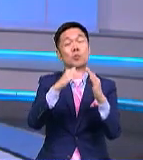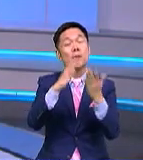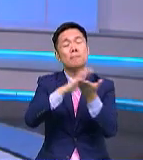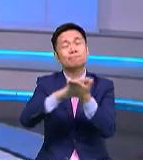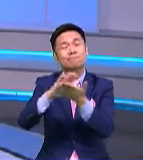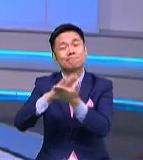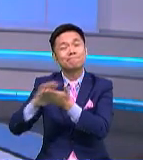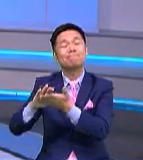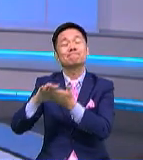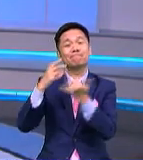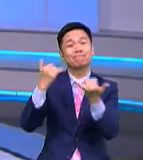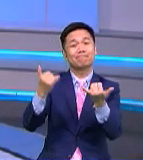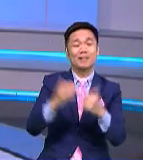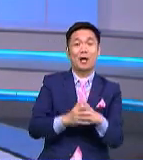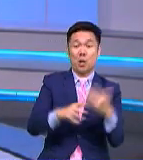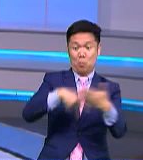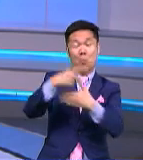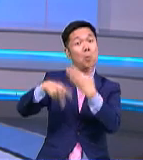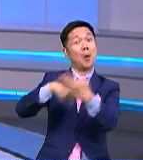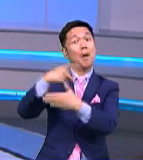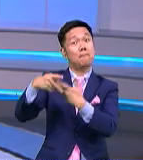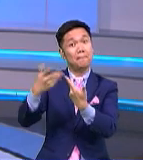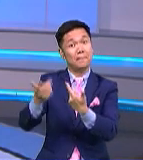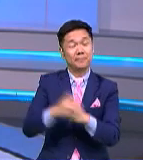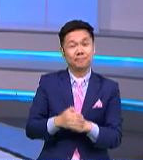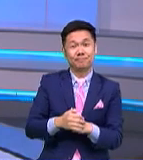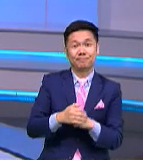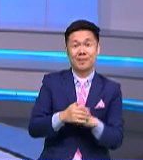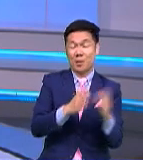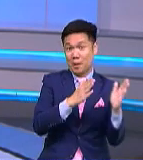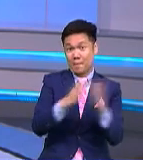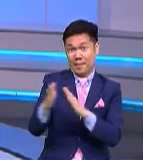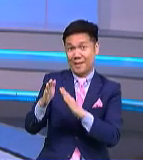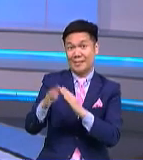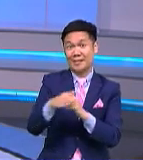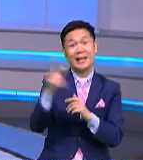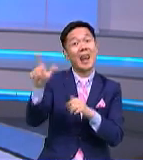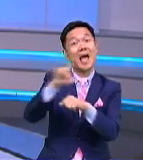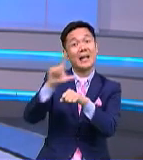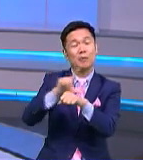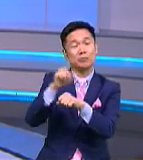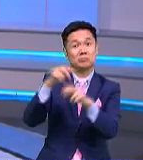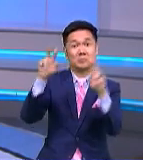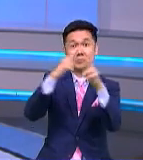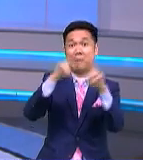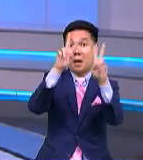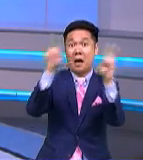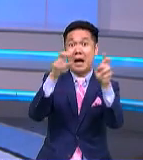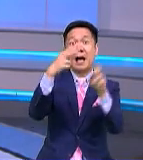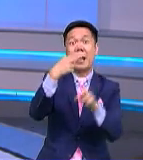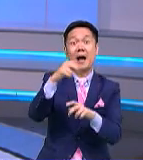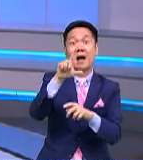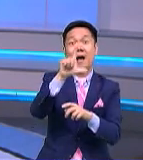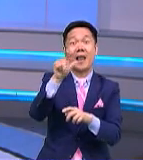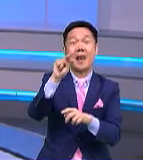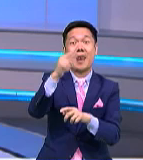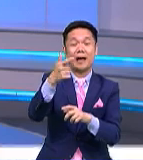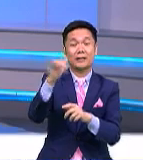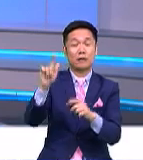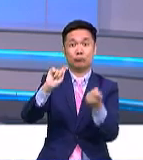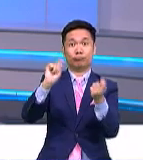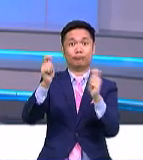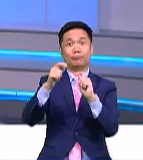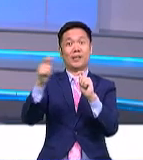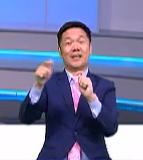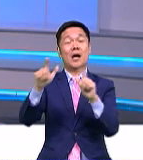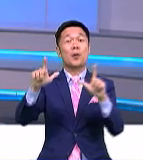yang diketengahkan melalui inisiatif Pelan Hala Tuju Ekonomi Langkawi atau HELANG yang bertepatan penjenamaan semula